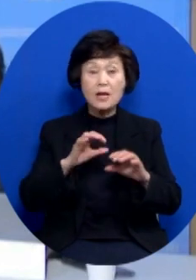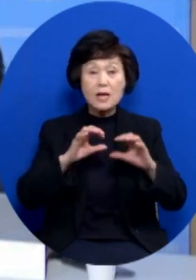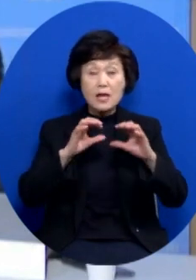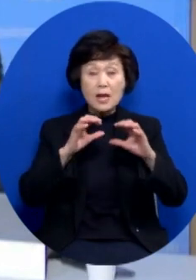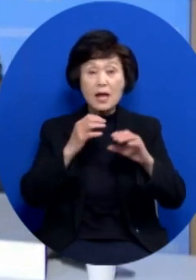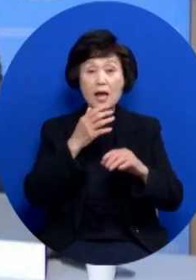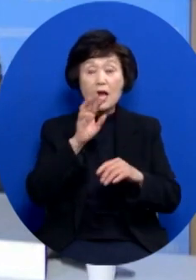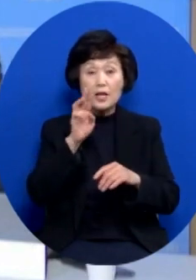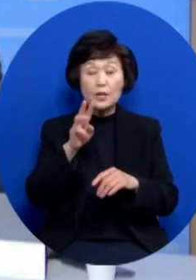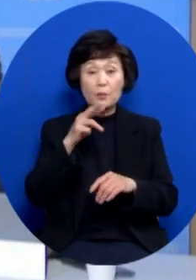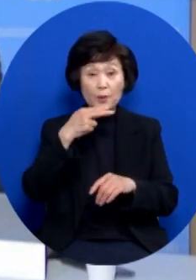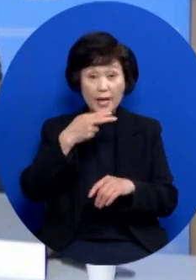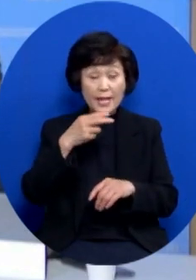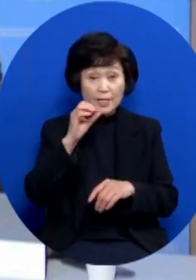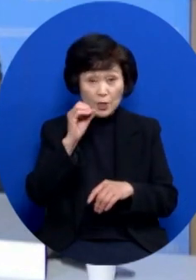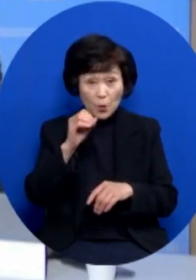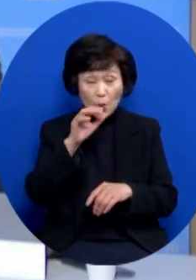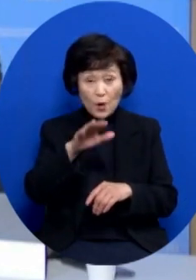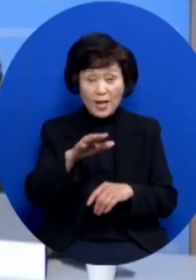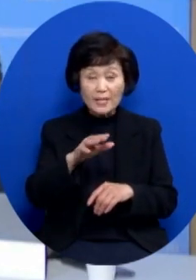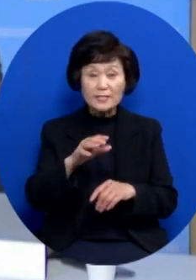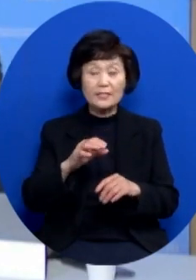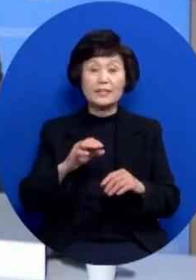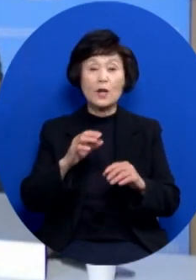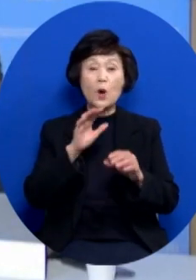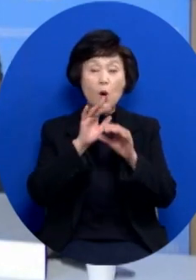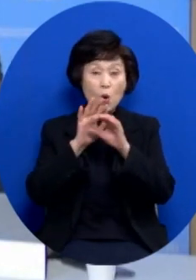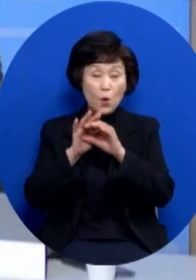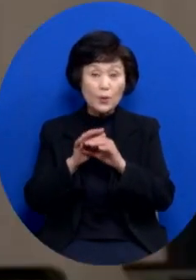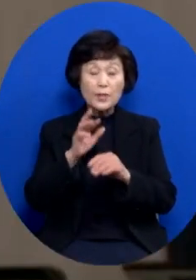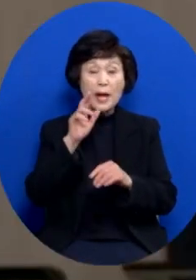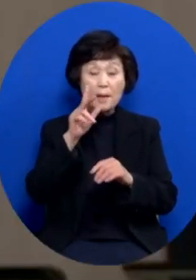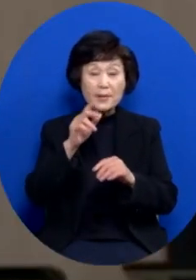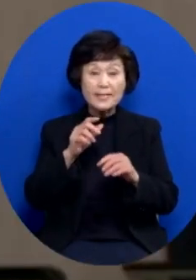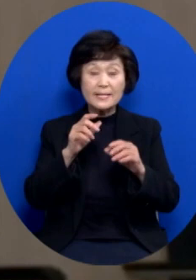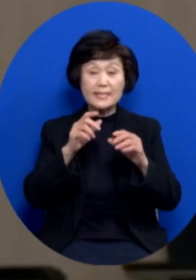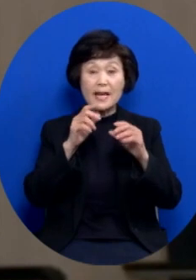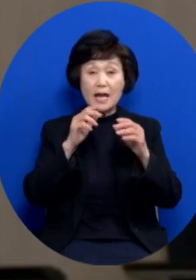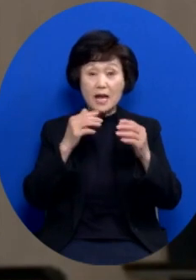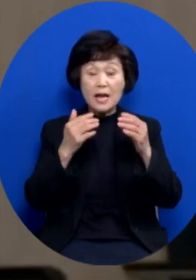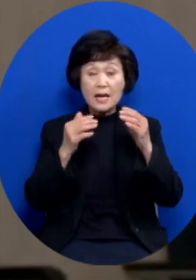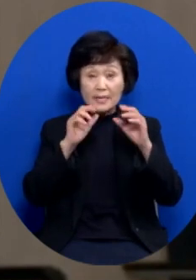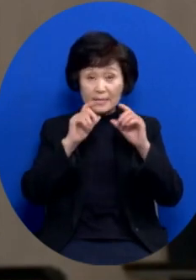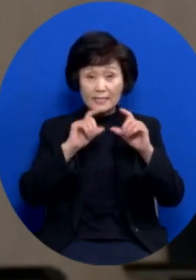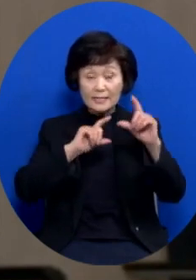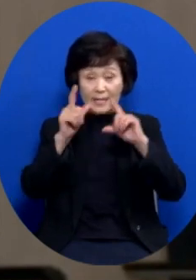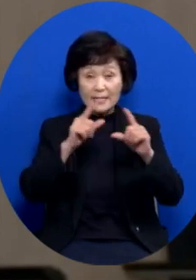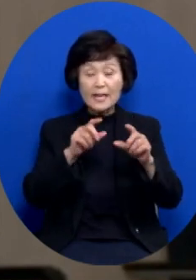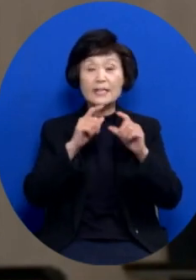세계보건기구는 올해 안에 코로나 비상사태 선언을 해제한다고 말할 수 있다고 확신한다고 전했습니다.